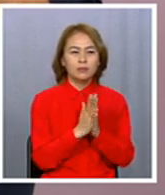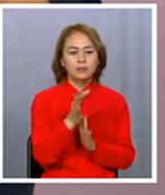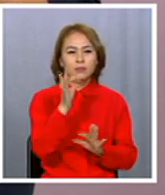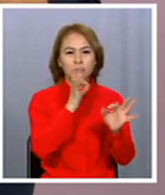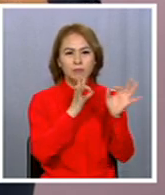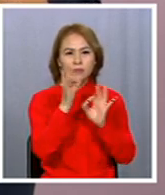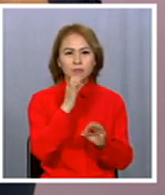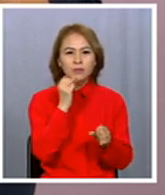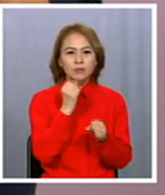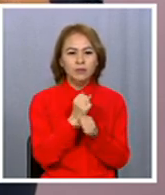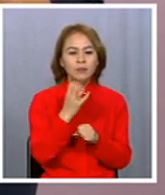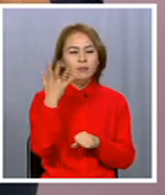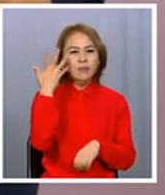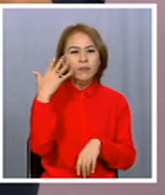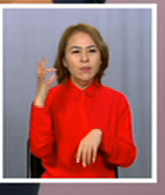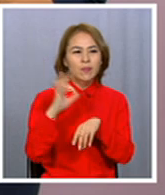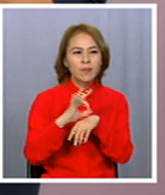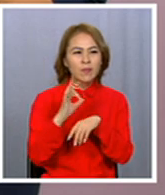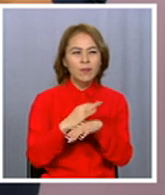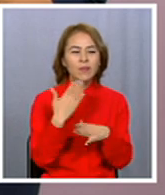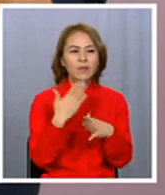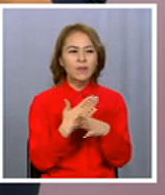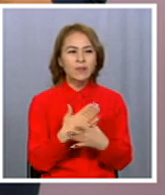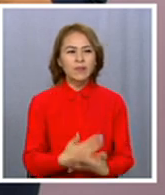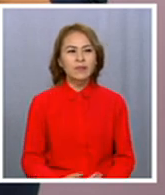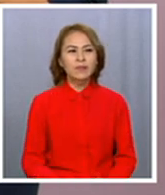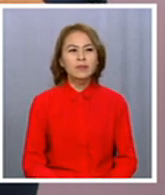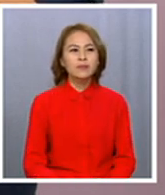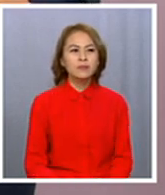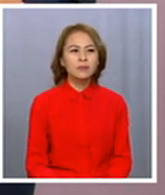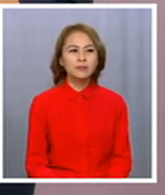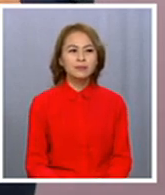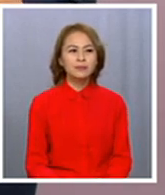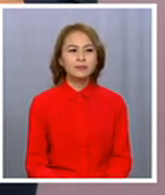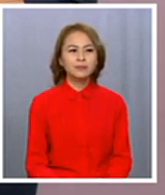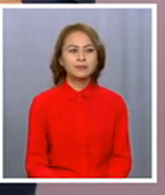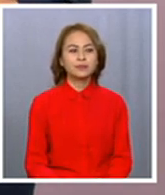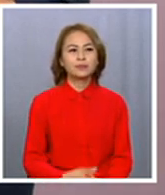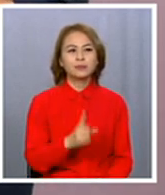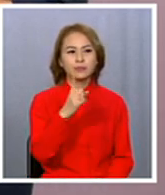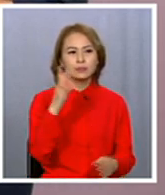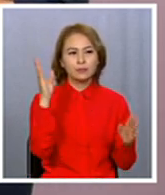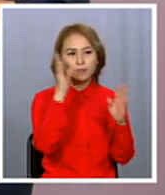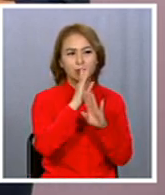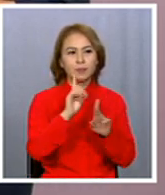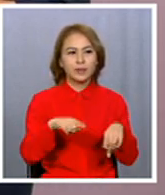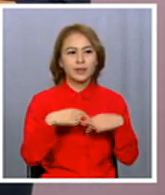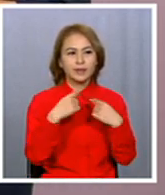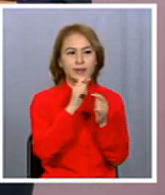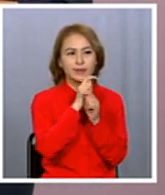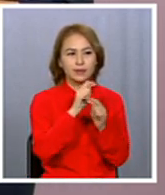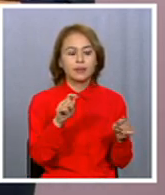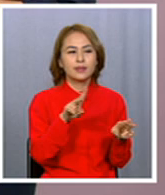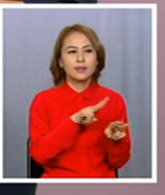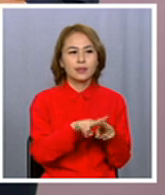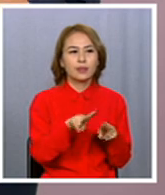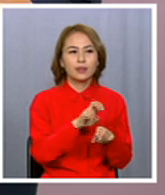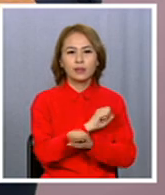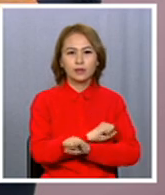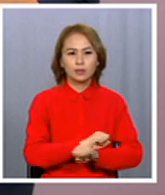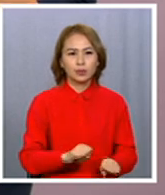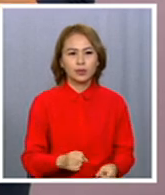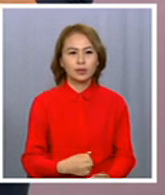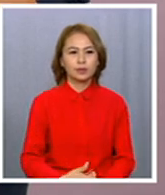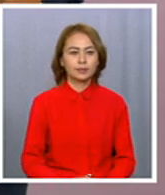жасап, ауырғанда жанымызға шипа тауып отырғанымыз рас. Неге табиғаттың берген сыйына зиян